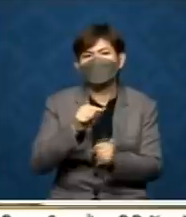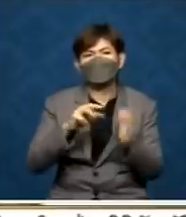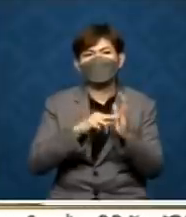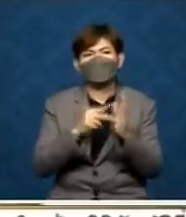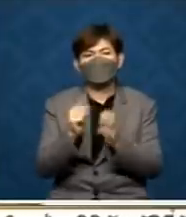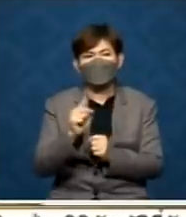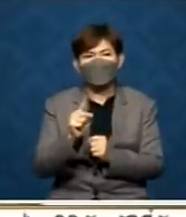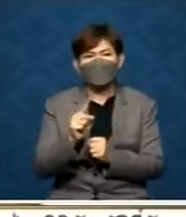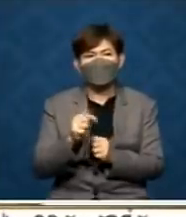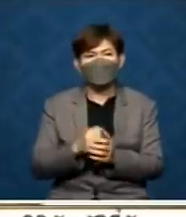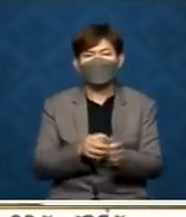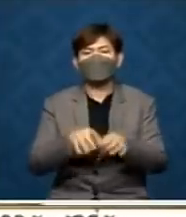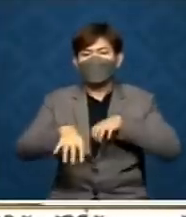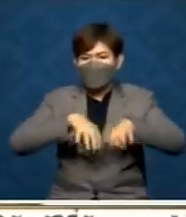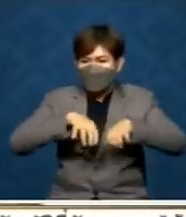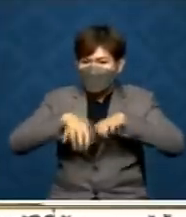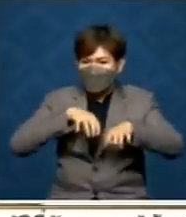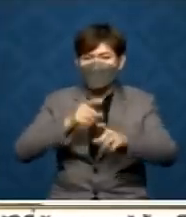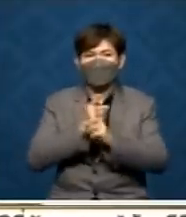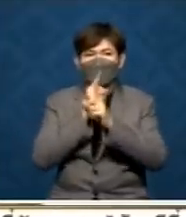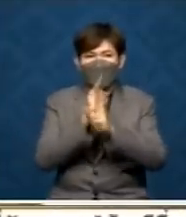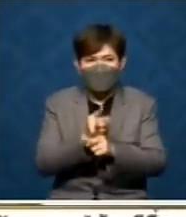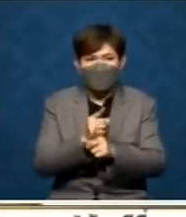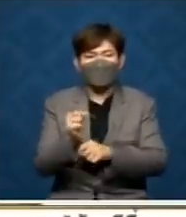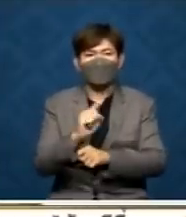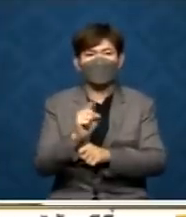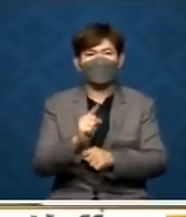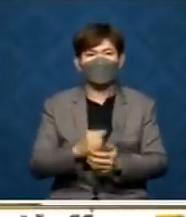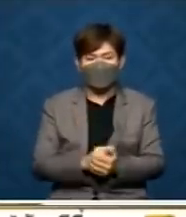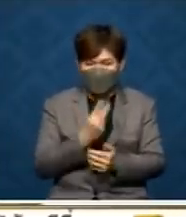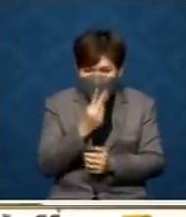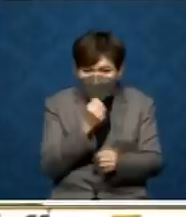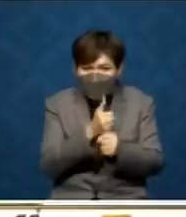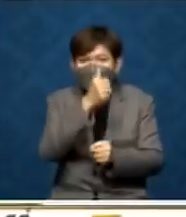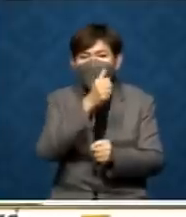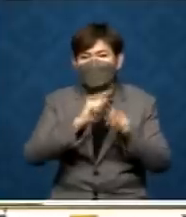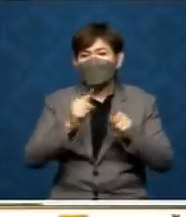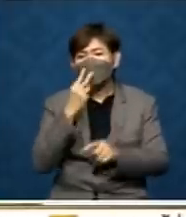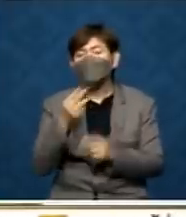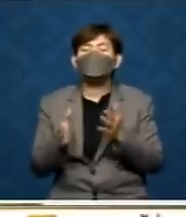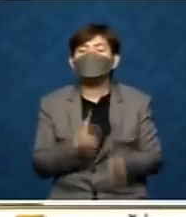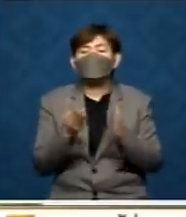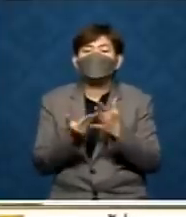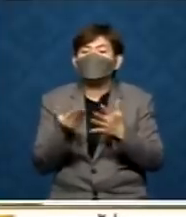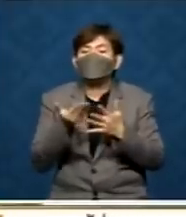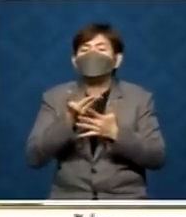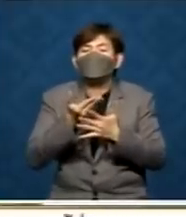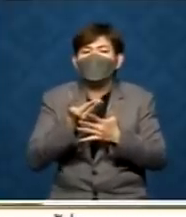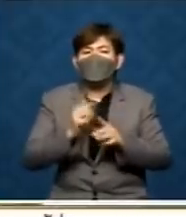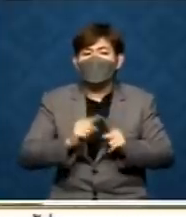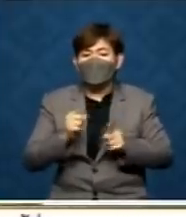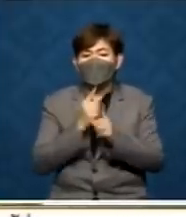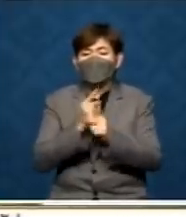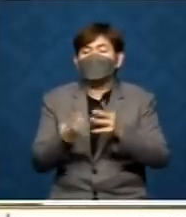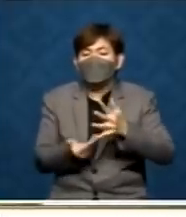เขาเรียกว่าเป็นการบริหารยึดเอาพุทธแต่คุณยึด processแต่ถ้าคุณ